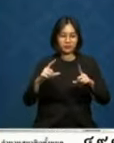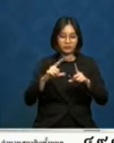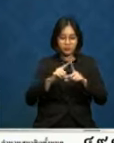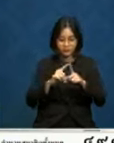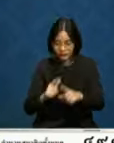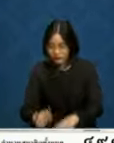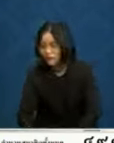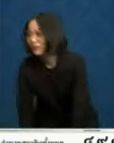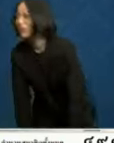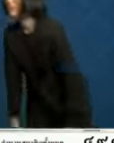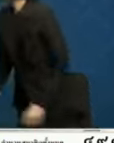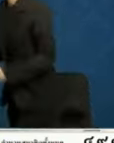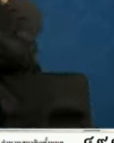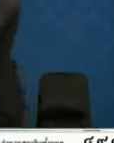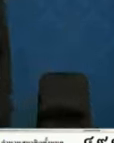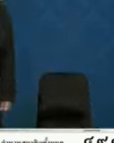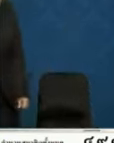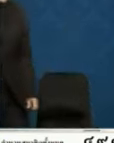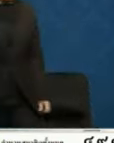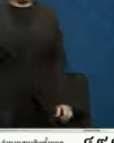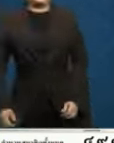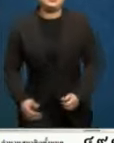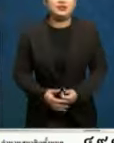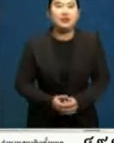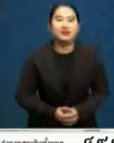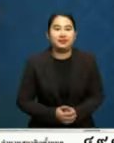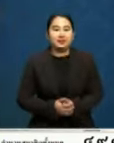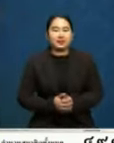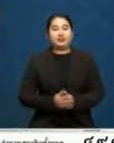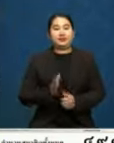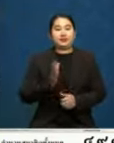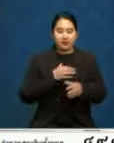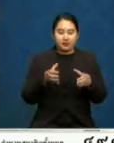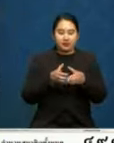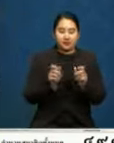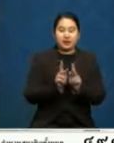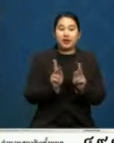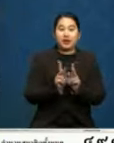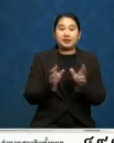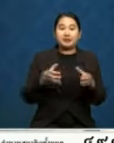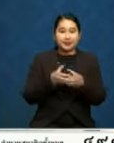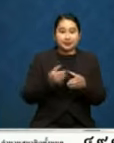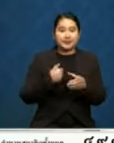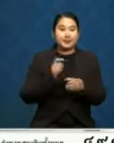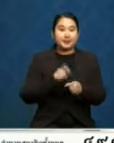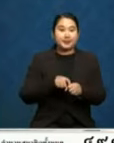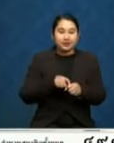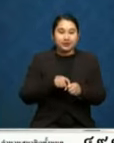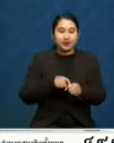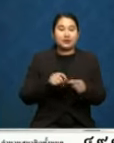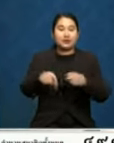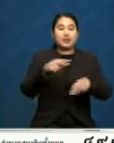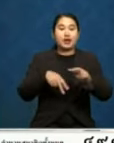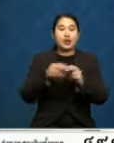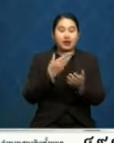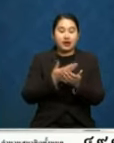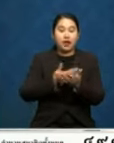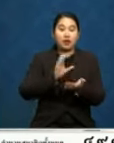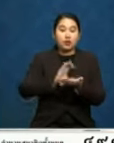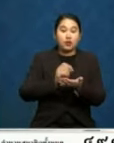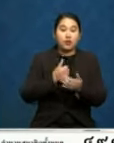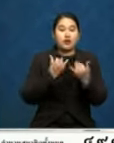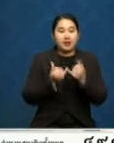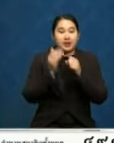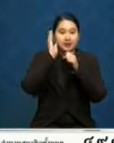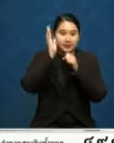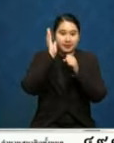ชาชนค่ะท่านประธานคะดิฉันในฐานะของกรรมธิการวิสามัญงบประมาณด้วยนะคะจะมาอภิปรายงบประม